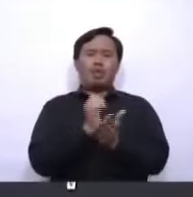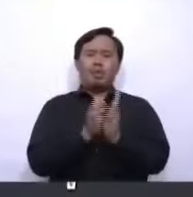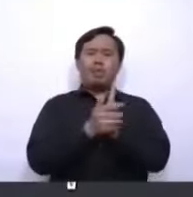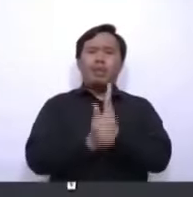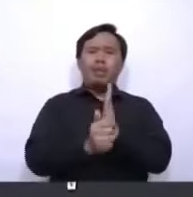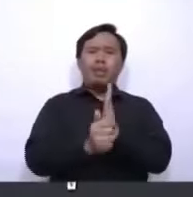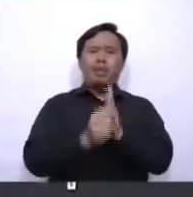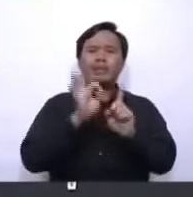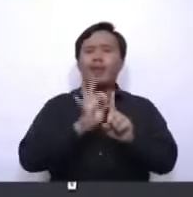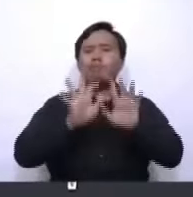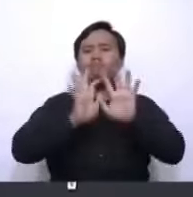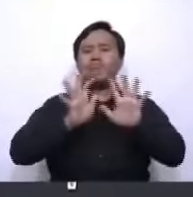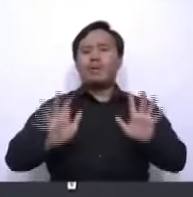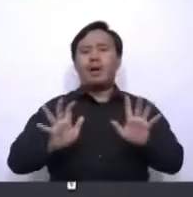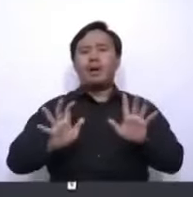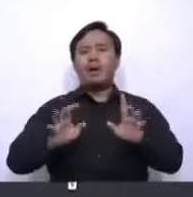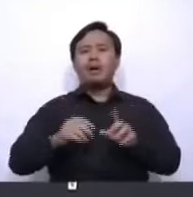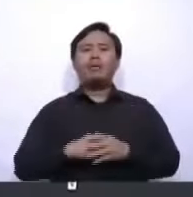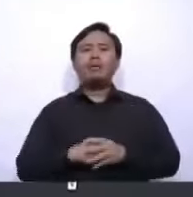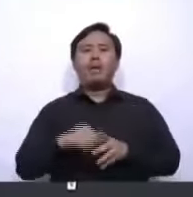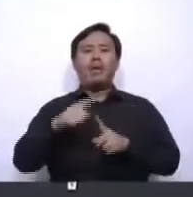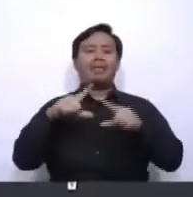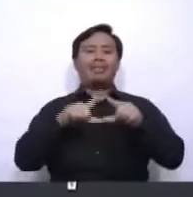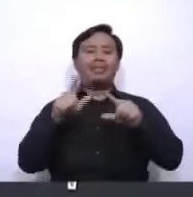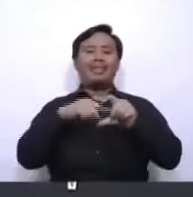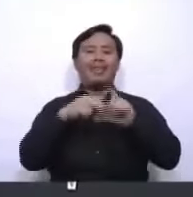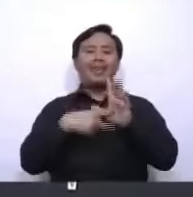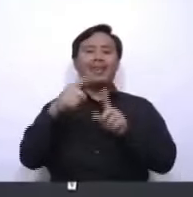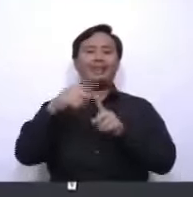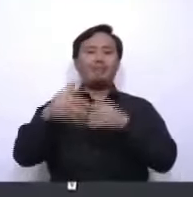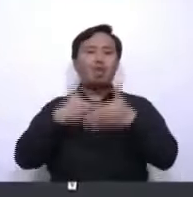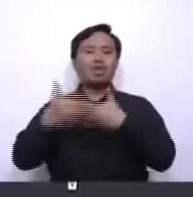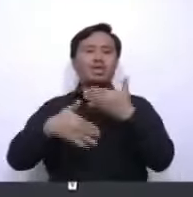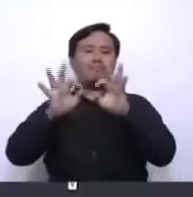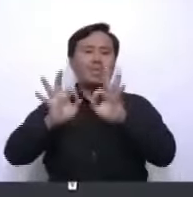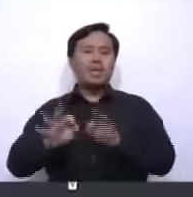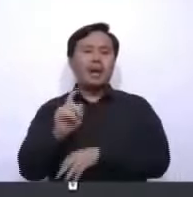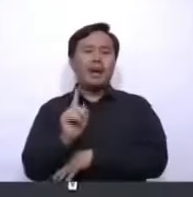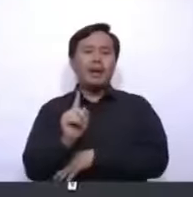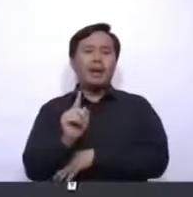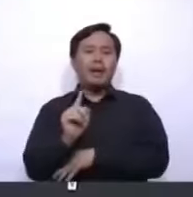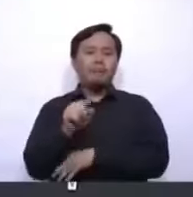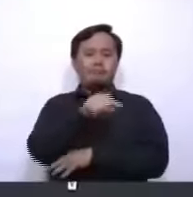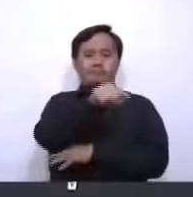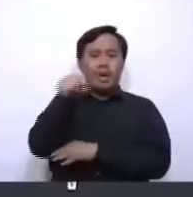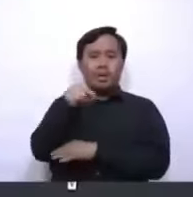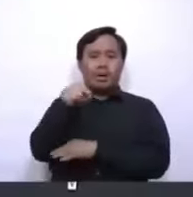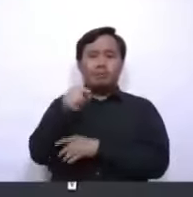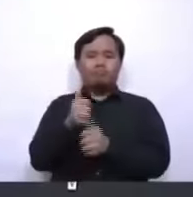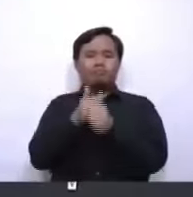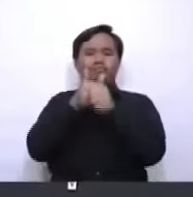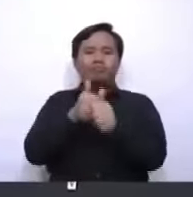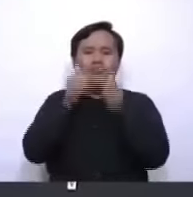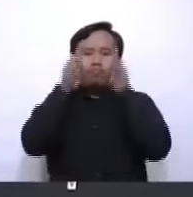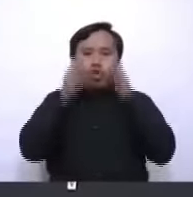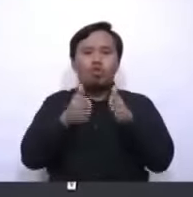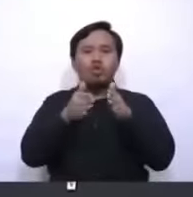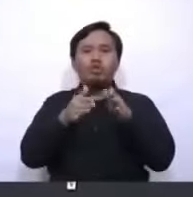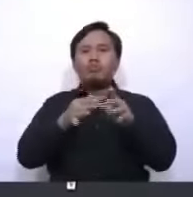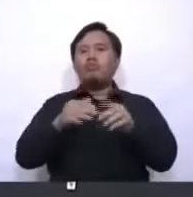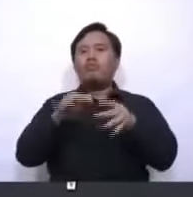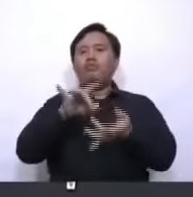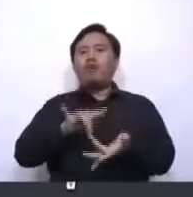digital. Talent itu ada yang mereka berpendidikan melalui proses pendidikan yang mereka tekuni melalui jenjang pendidikan